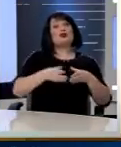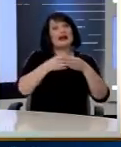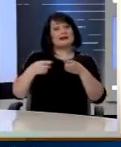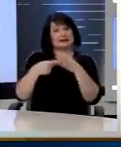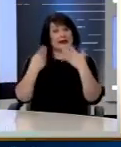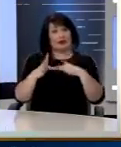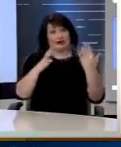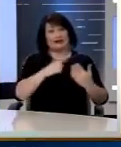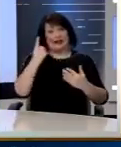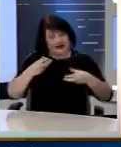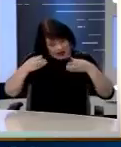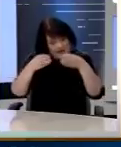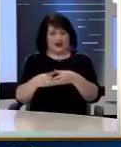91,